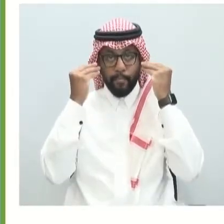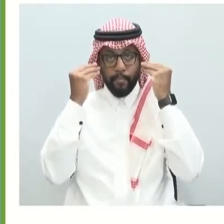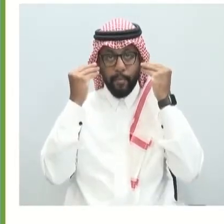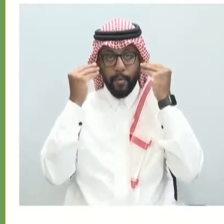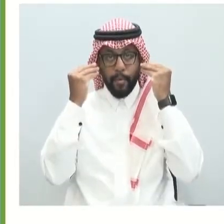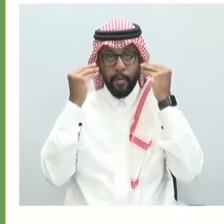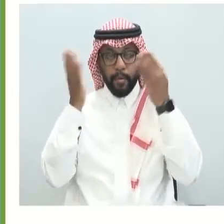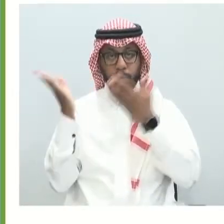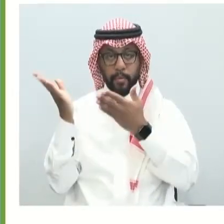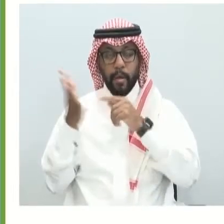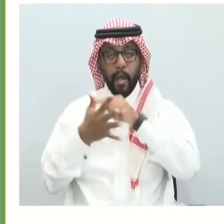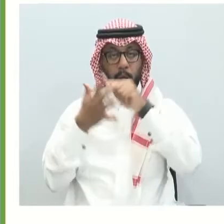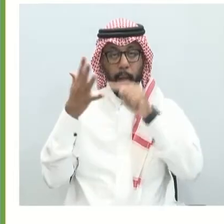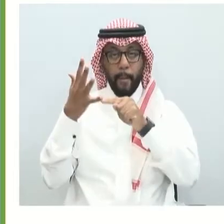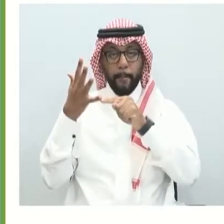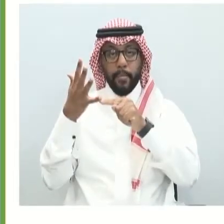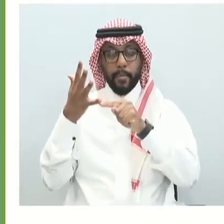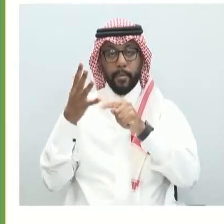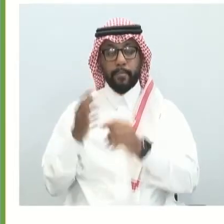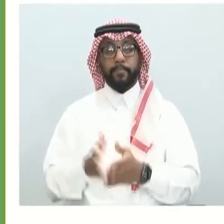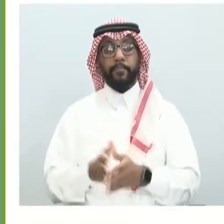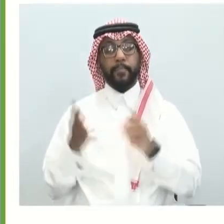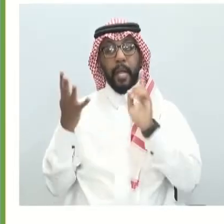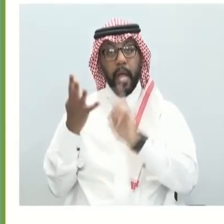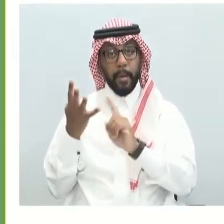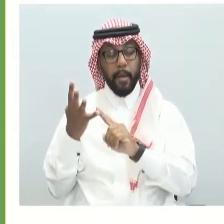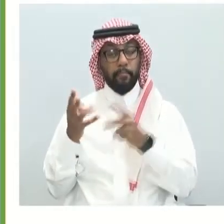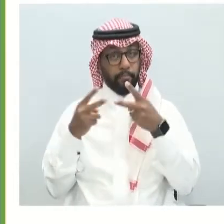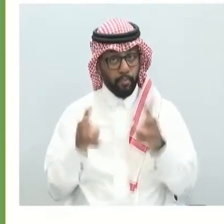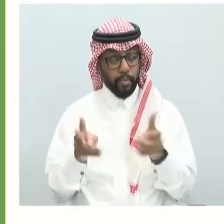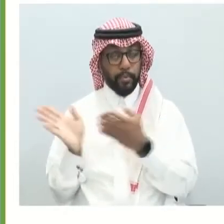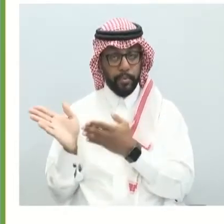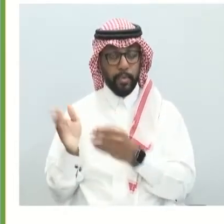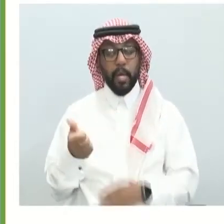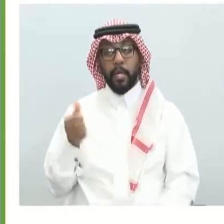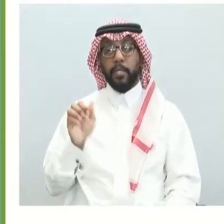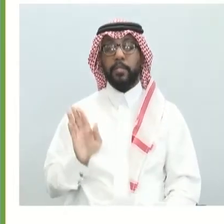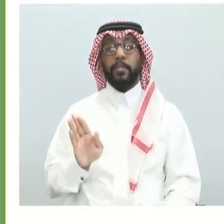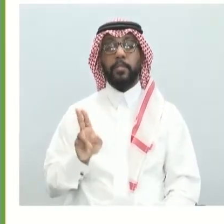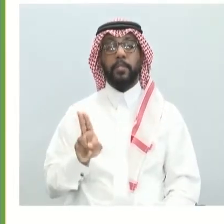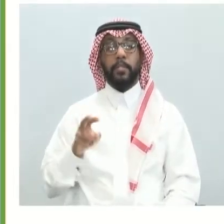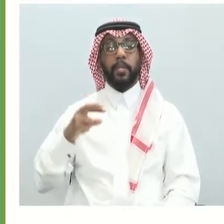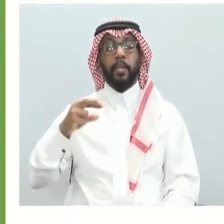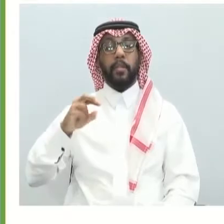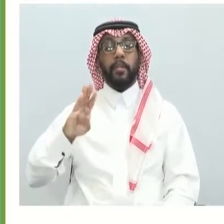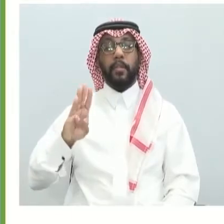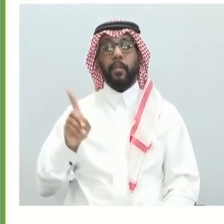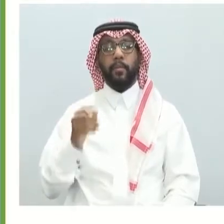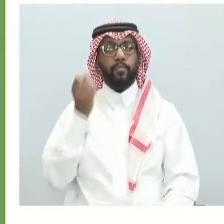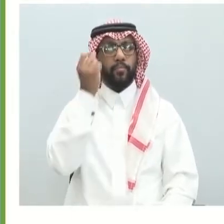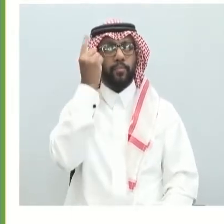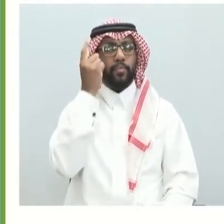الخطوات الخمسه الخطوه الرابعه كما ذكرناها هي استذكر وتعني